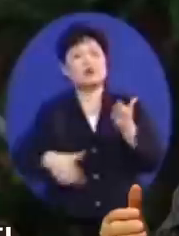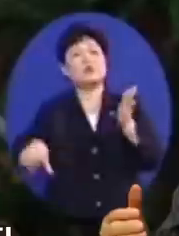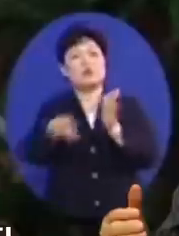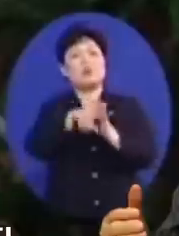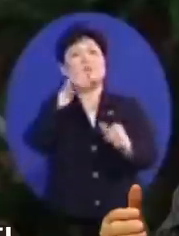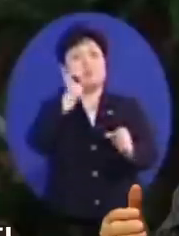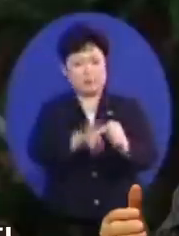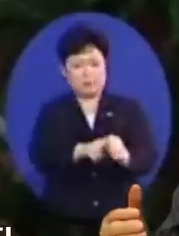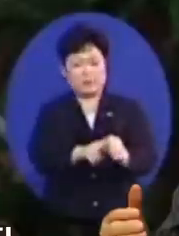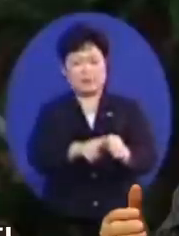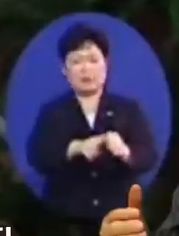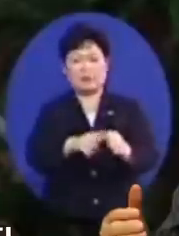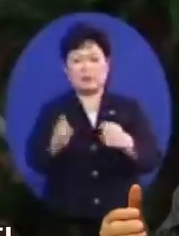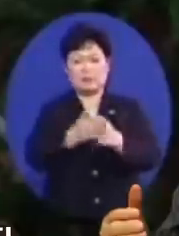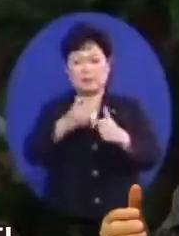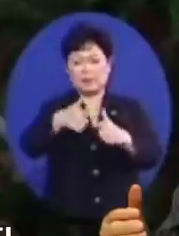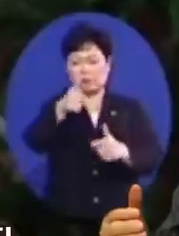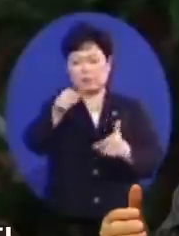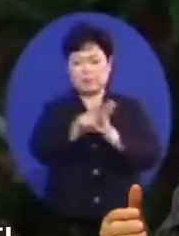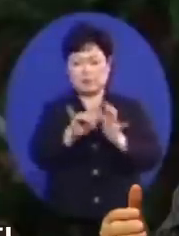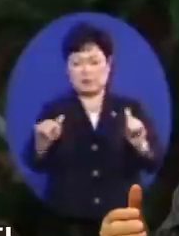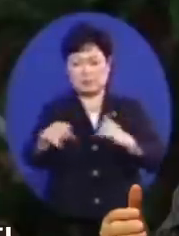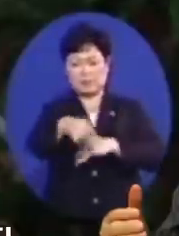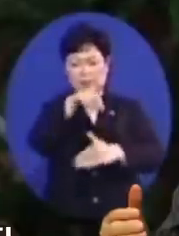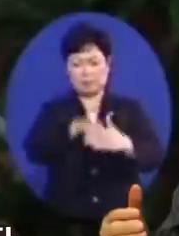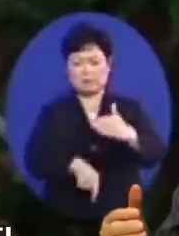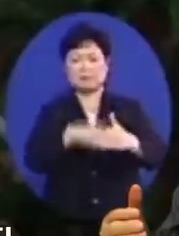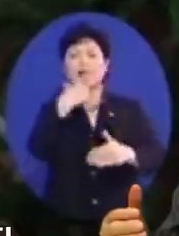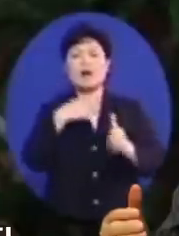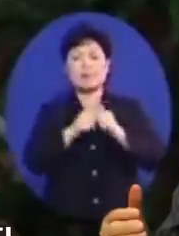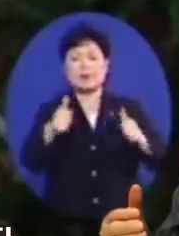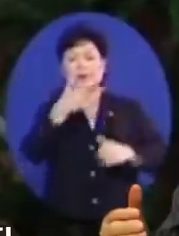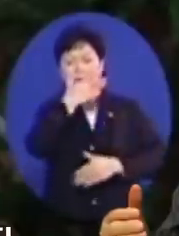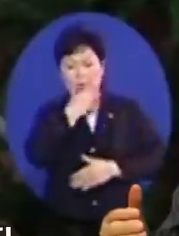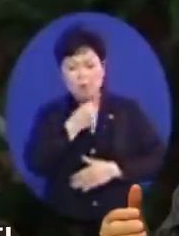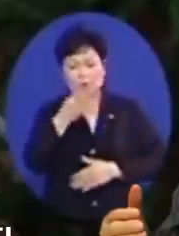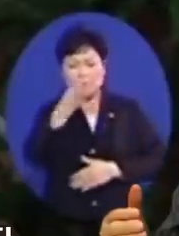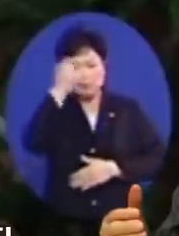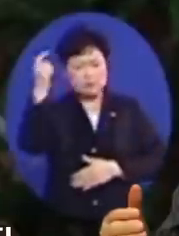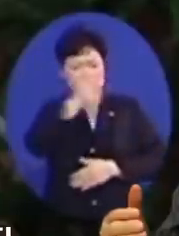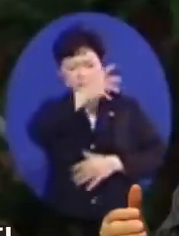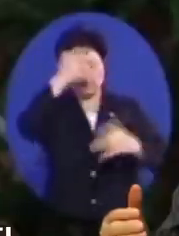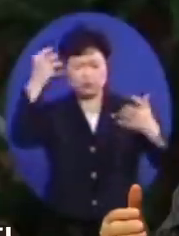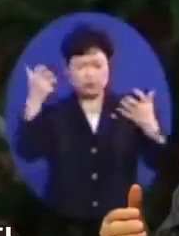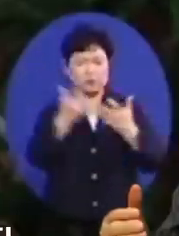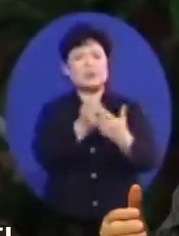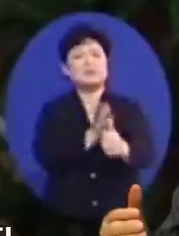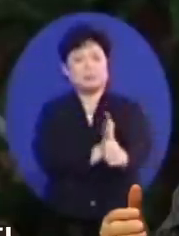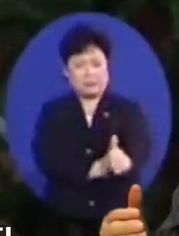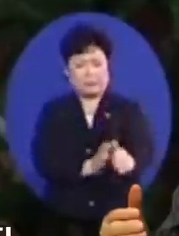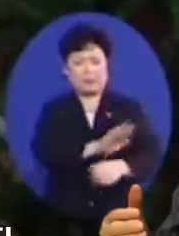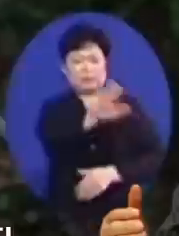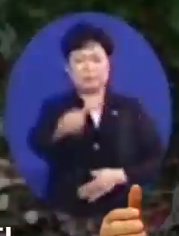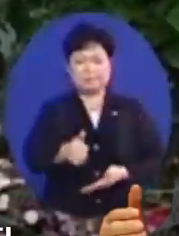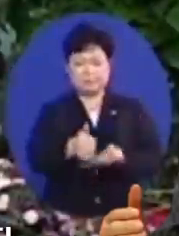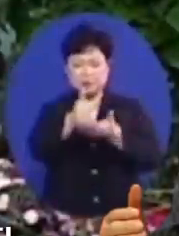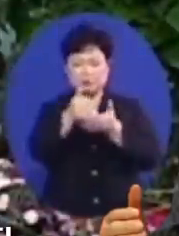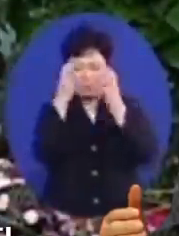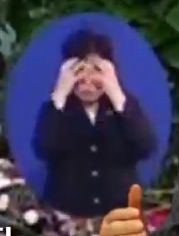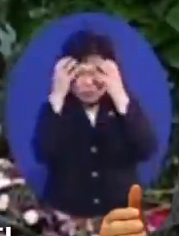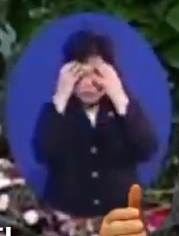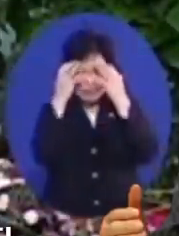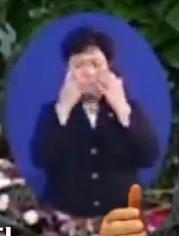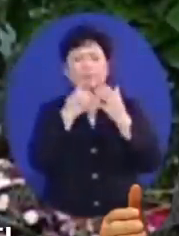이러므로 예수 믿는 사람은 모두 다 그 마음속에 아브라함의 복과 성령으로 충만해야 되는 것입니다. 우리 주님이 고난당한